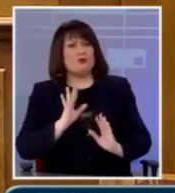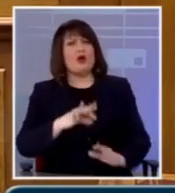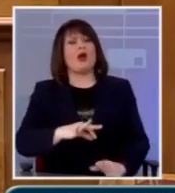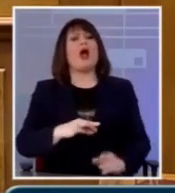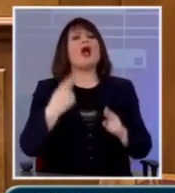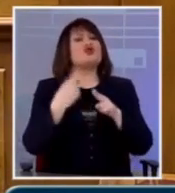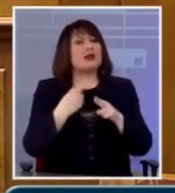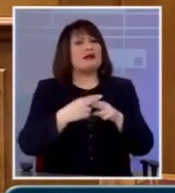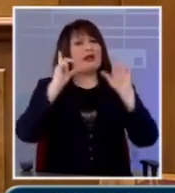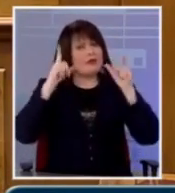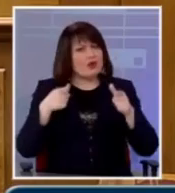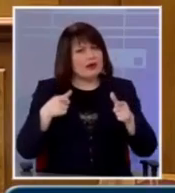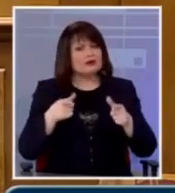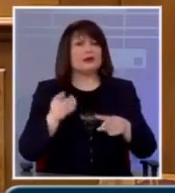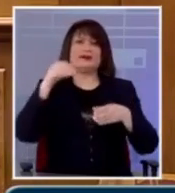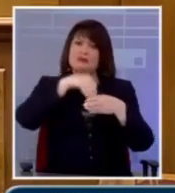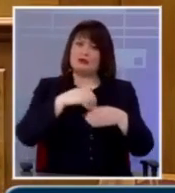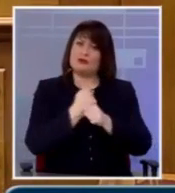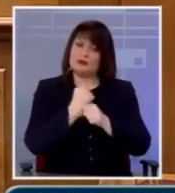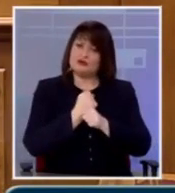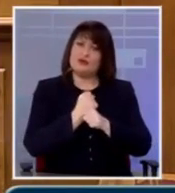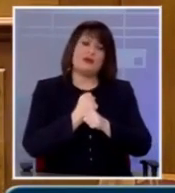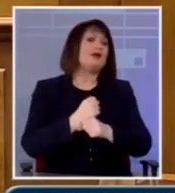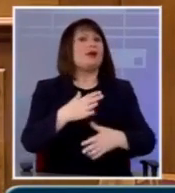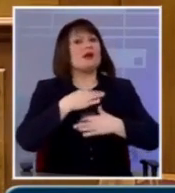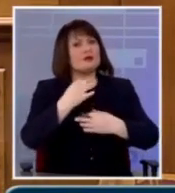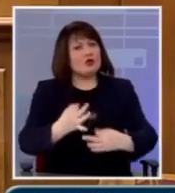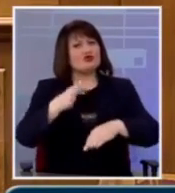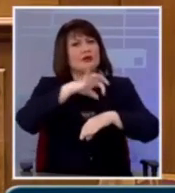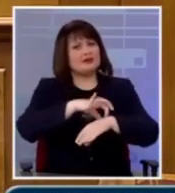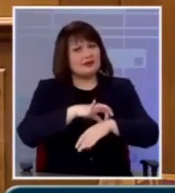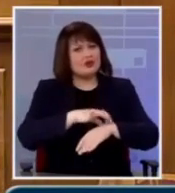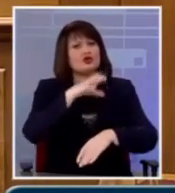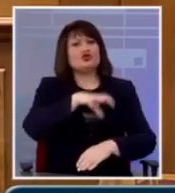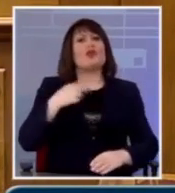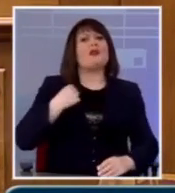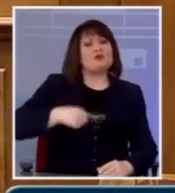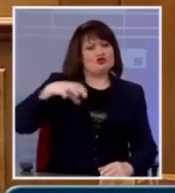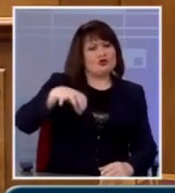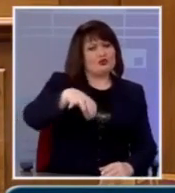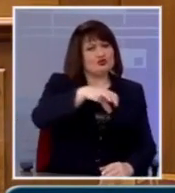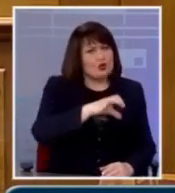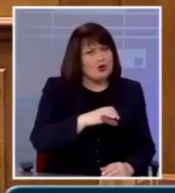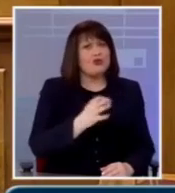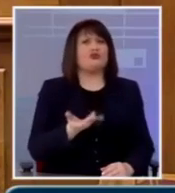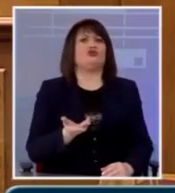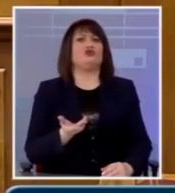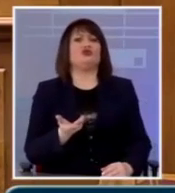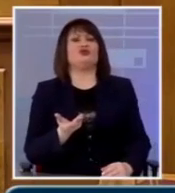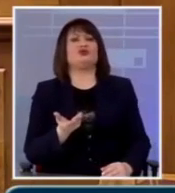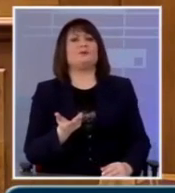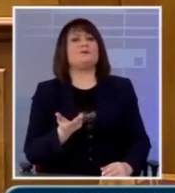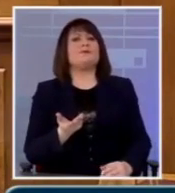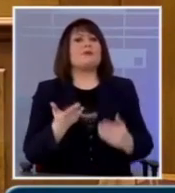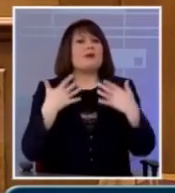και δημοκρατία, με συμμετοχή των εργαζομένων, των εκπροσώπων των ασθενών και των τοπικών κοινωνιών, με θεσμούς δημόσιας